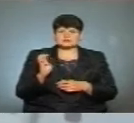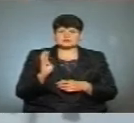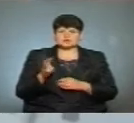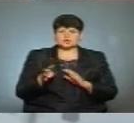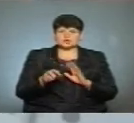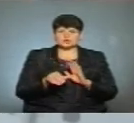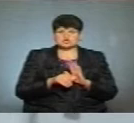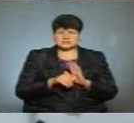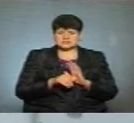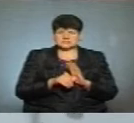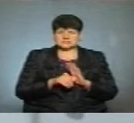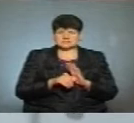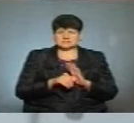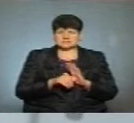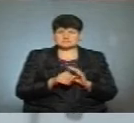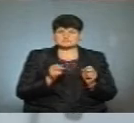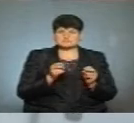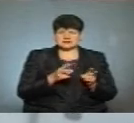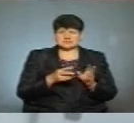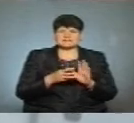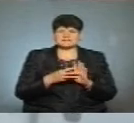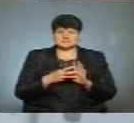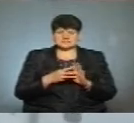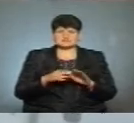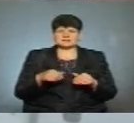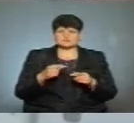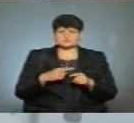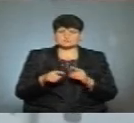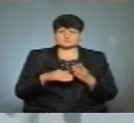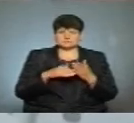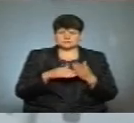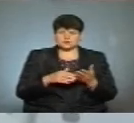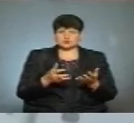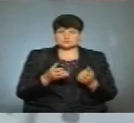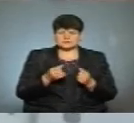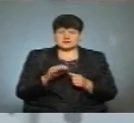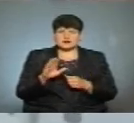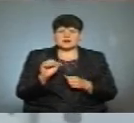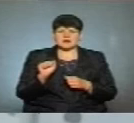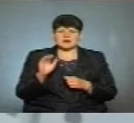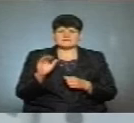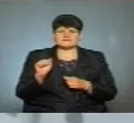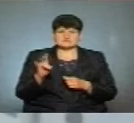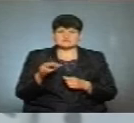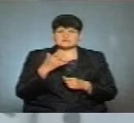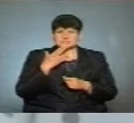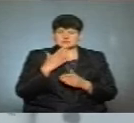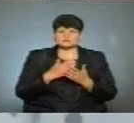446 спеціалізованих та 8 закладів, які надають екстрену медичну допомогу, отримали аванс від Національної служби